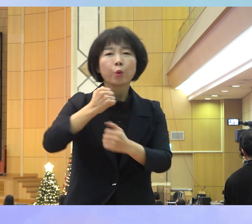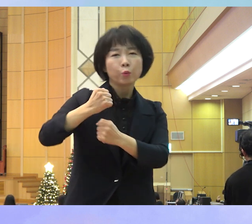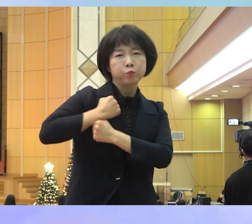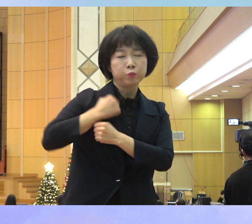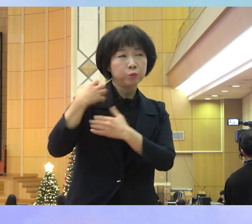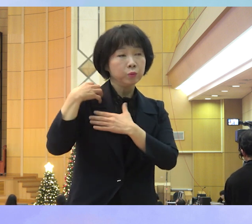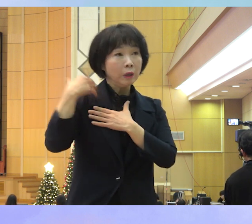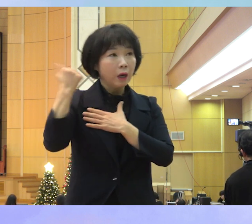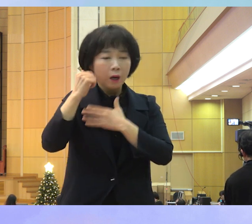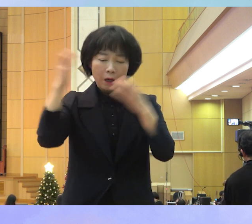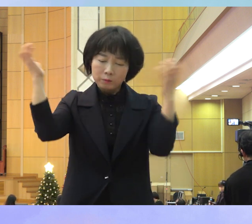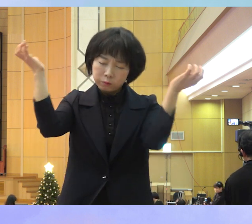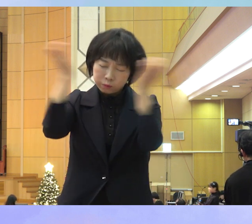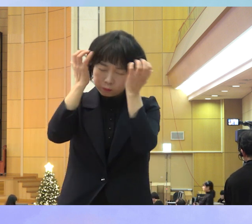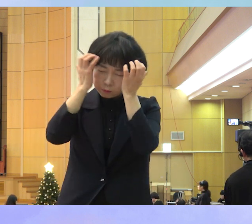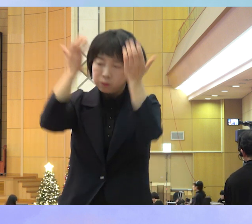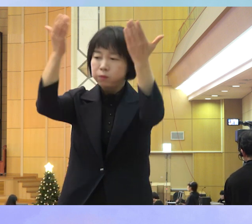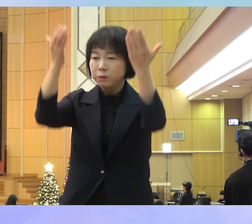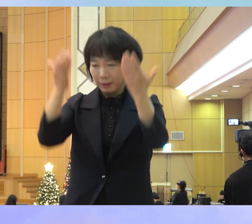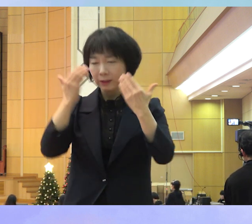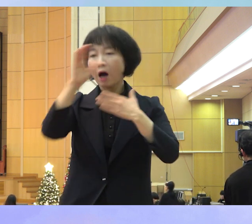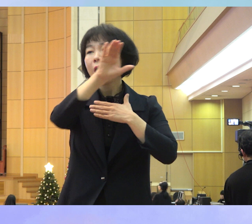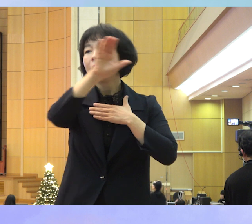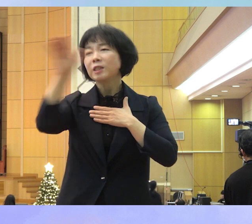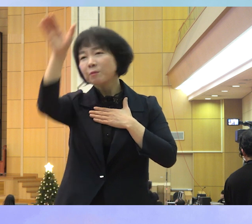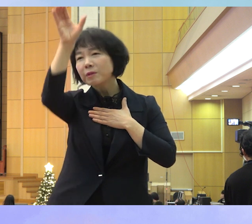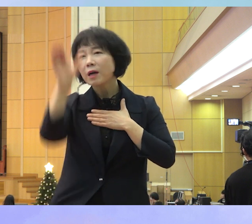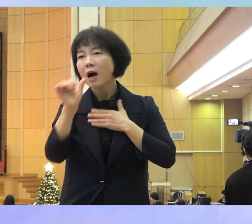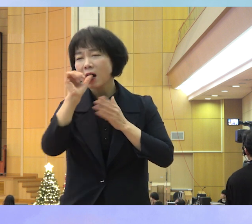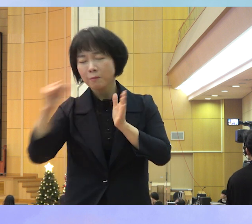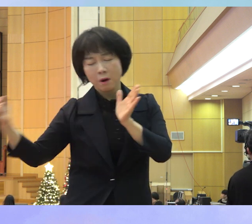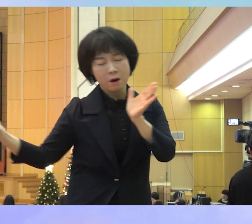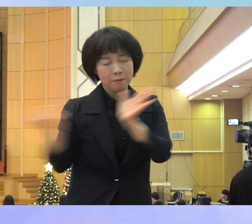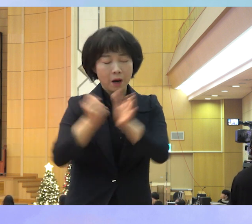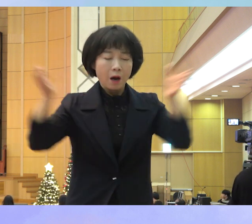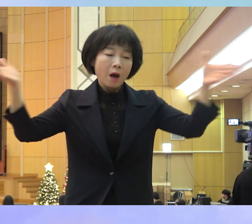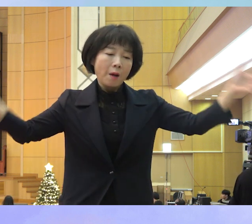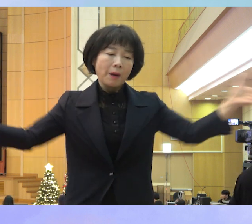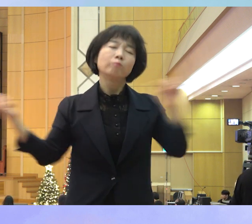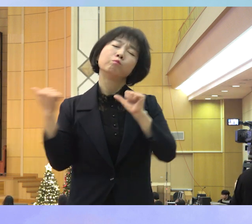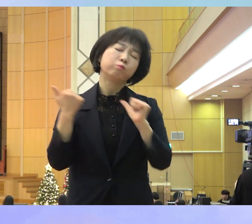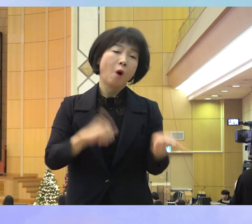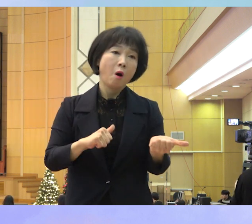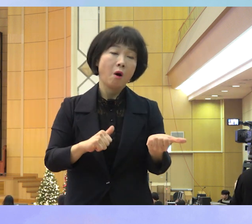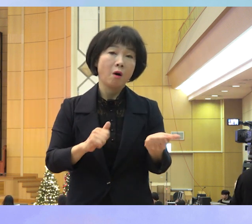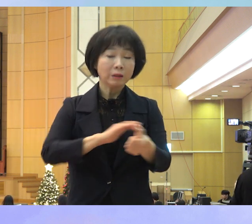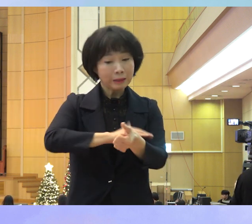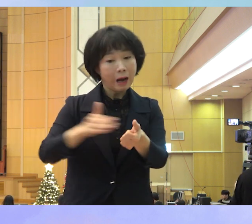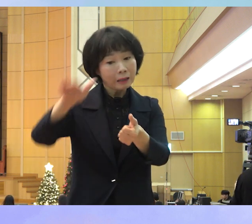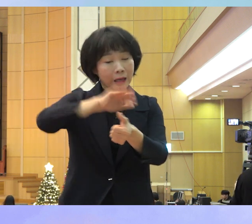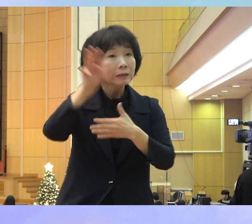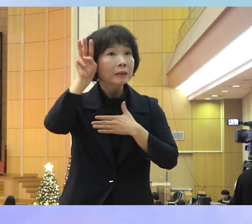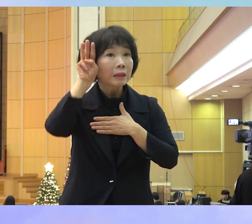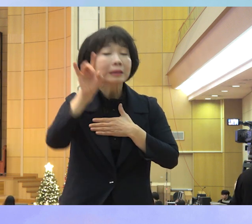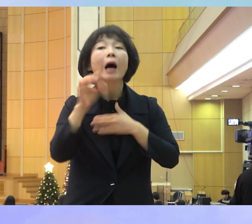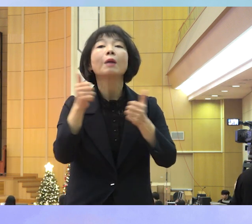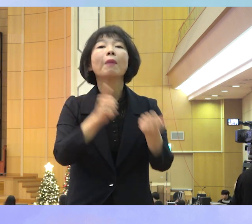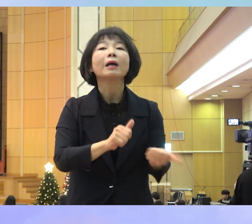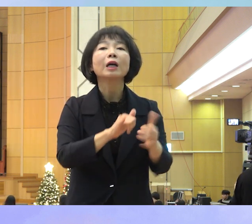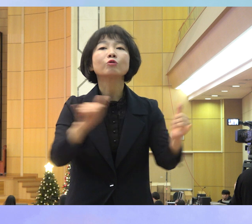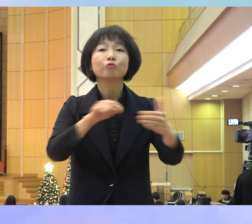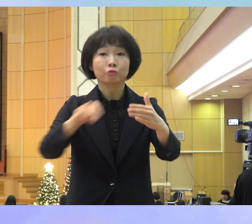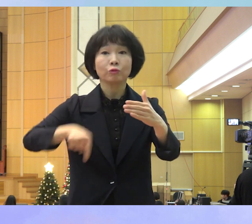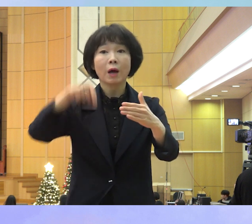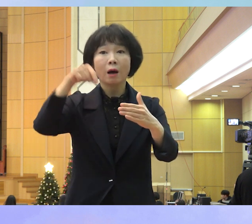나시고 본디오 빌라도에게 고난을 받으사 십자가에 못 박혀 죽으시고 장사한